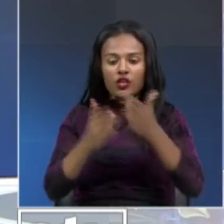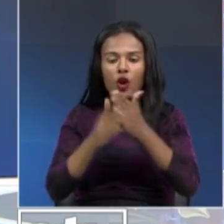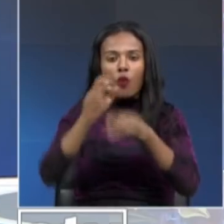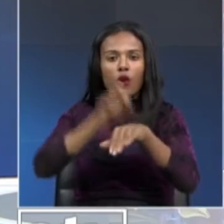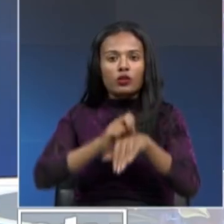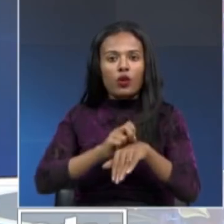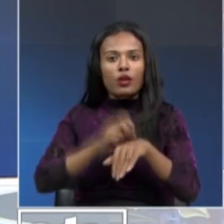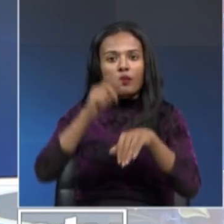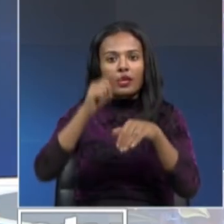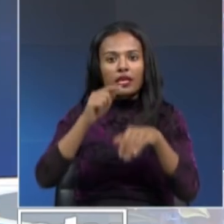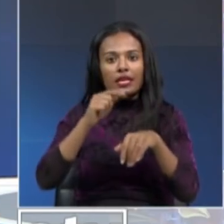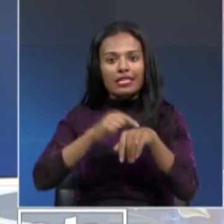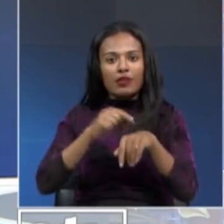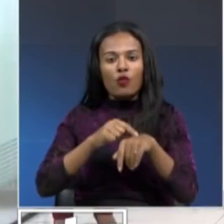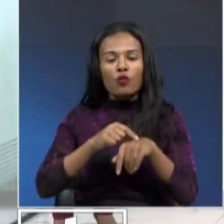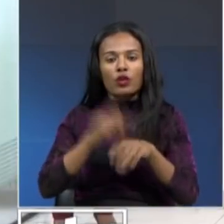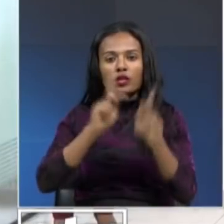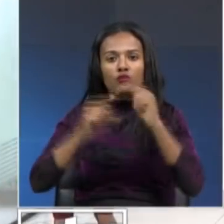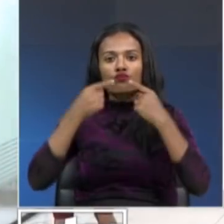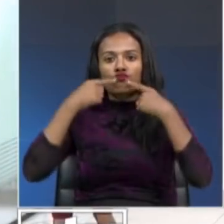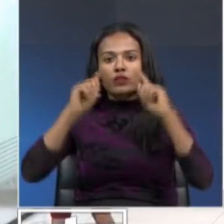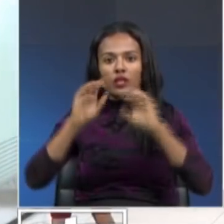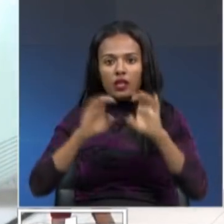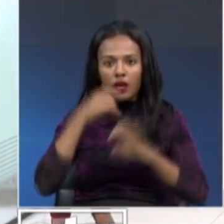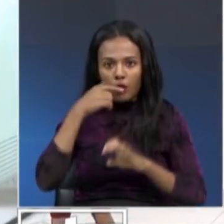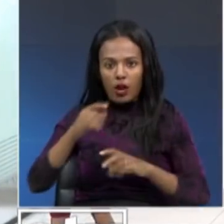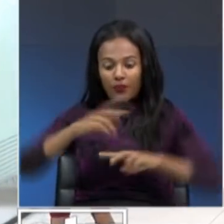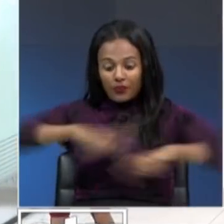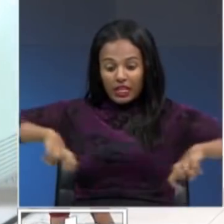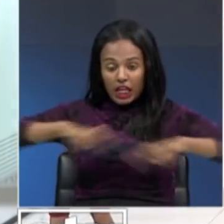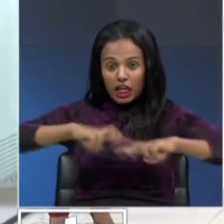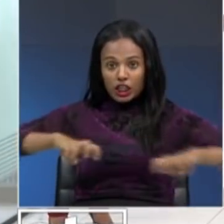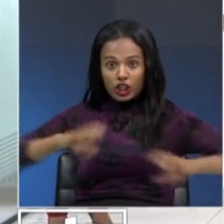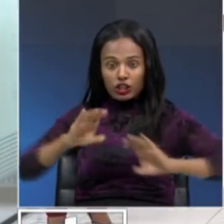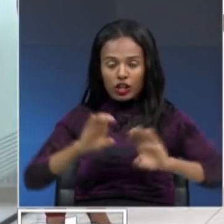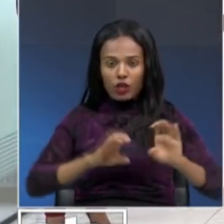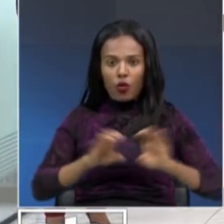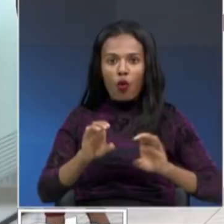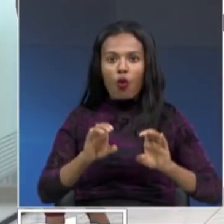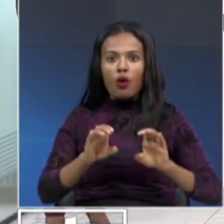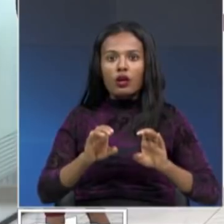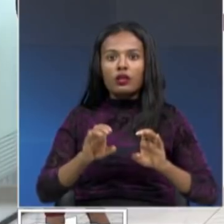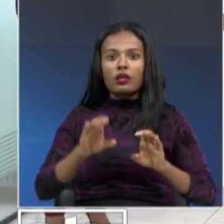በየጊዜው ይሰጣልም ብለዋል። ሪሰርች ተደርጎ